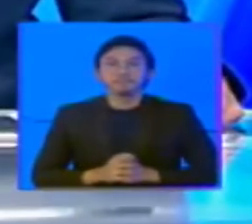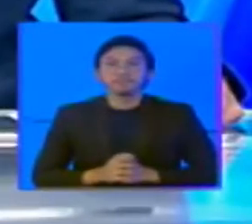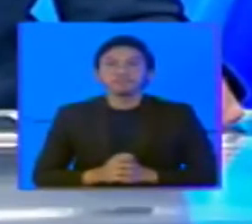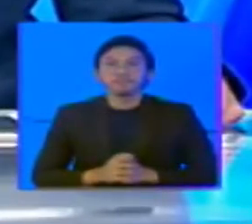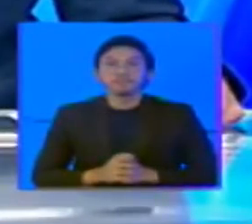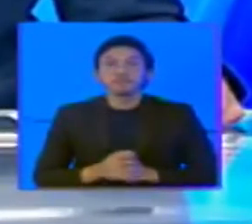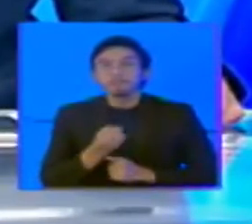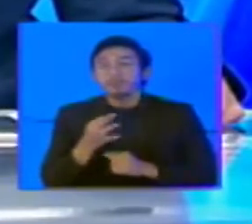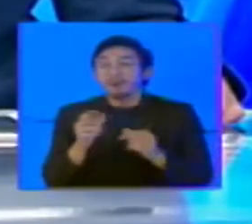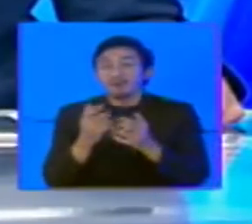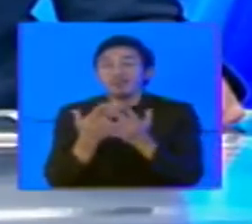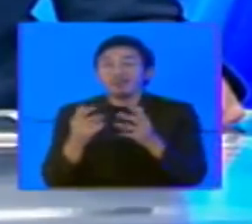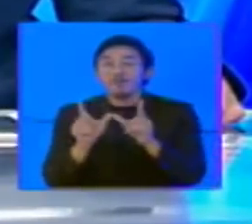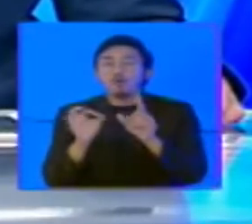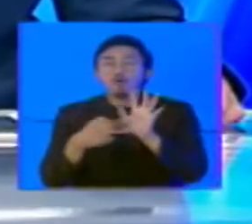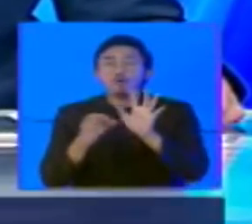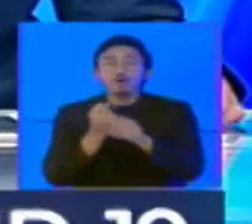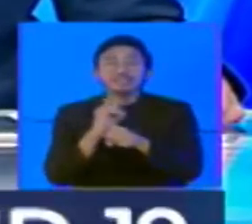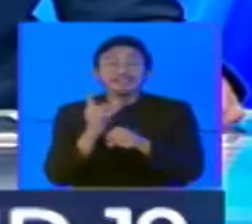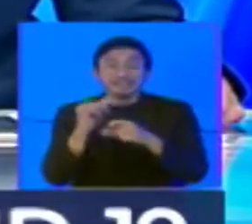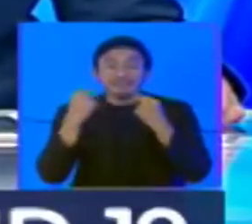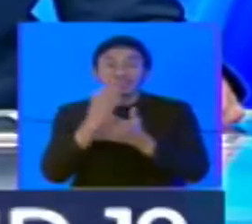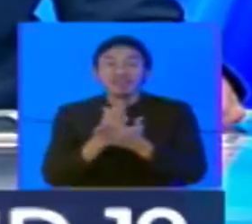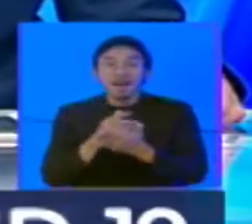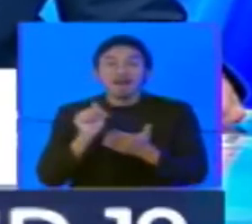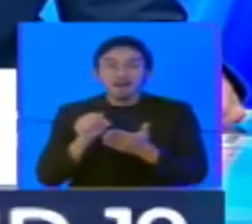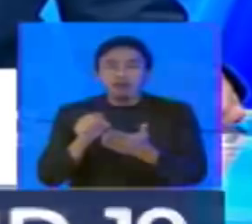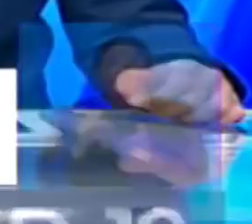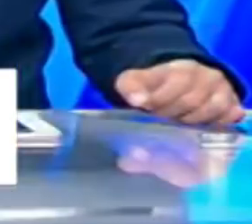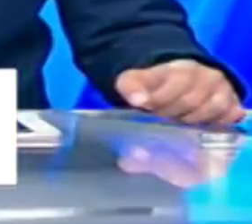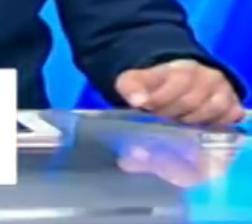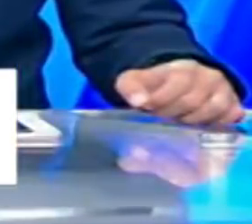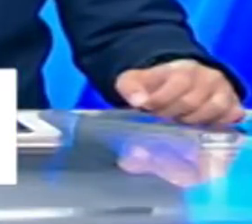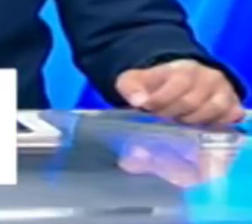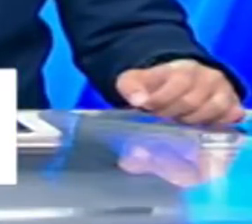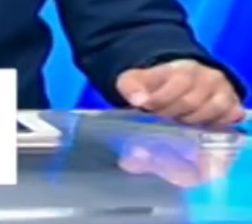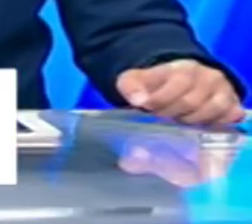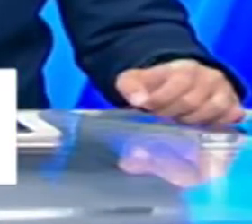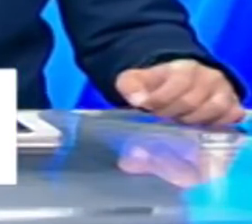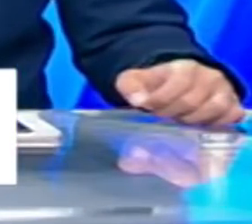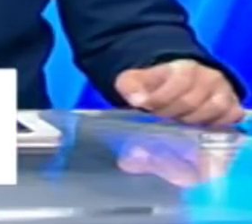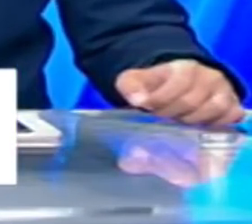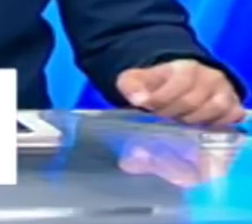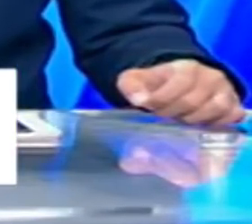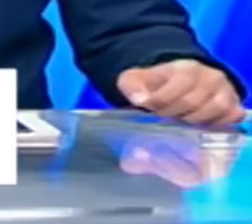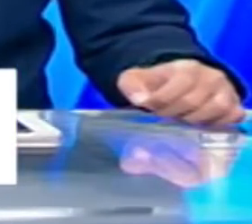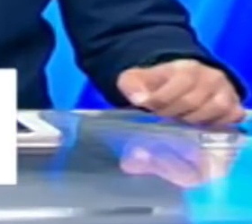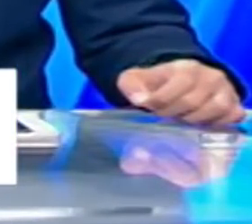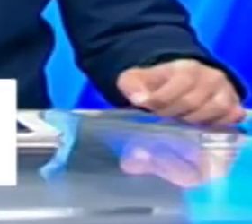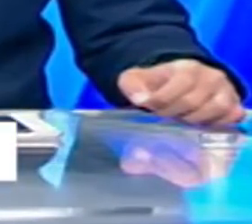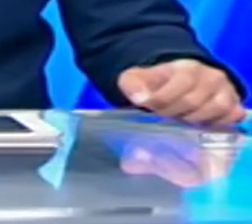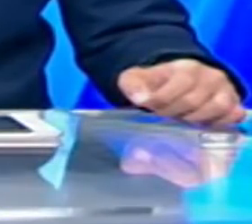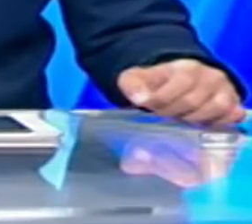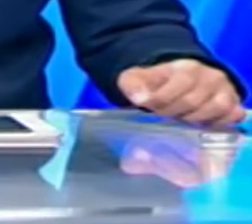Sejumlah warga Wonogiri, Jawa Tengah juga mengadang pemudik dari Jakarta dan mewajibkan pemudik untuk disemprot disinfektan sebelum memasuki